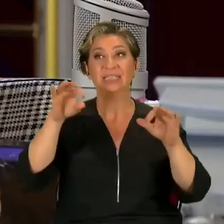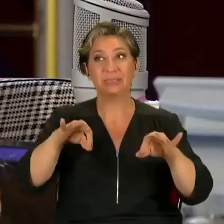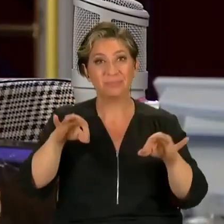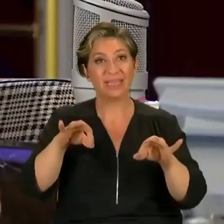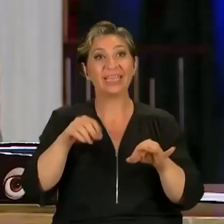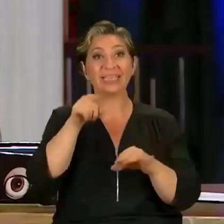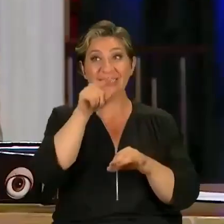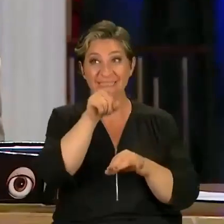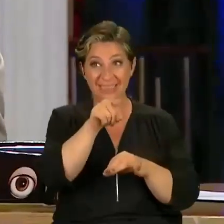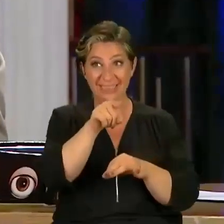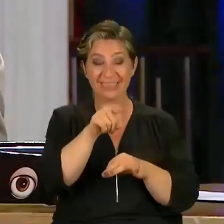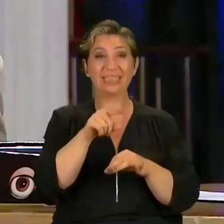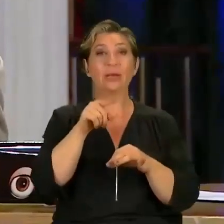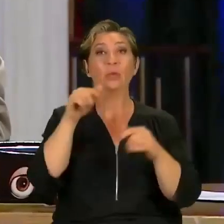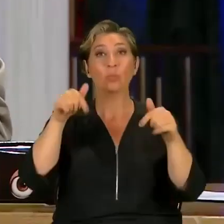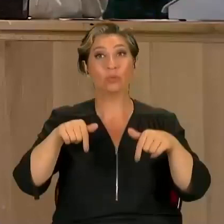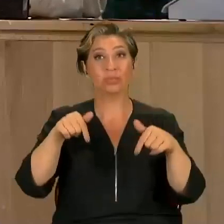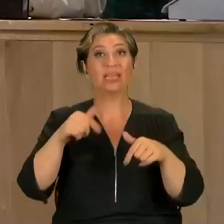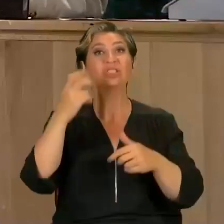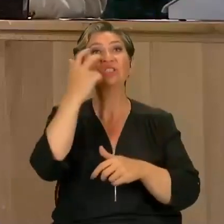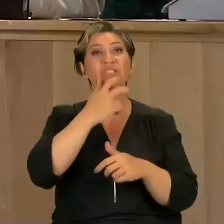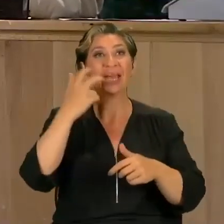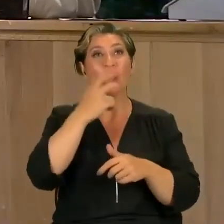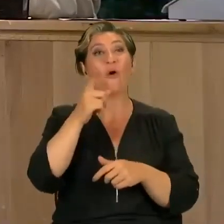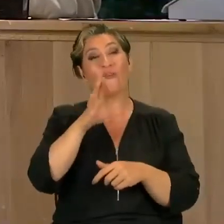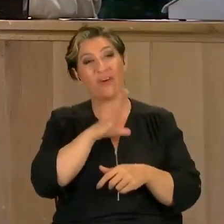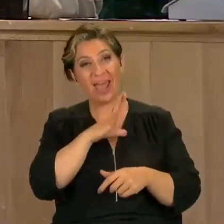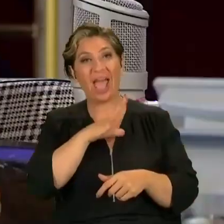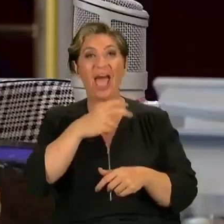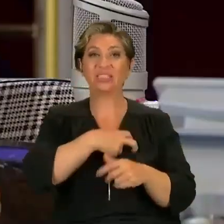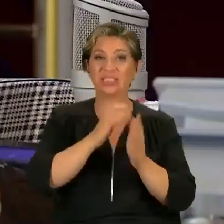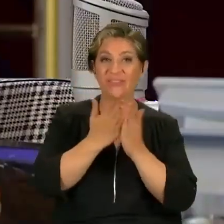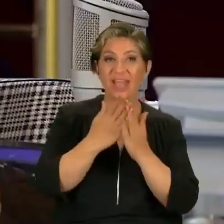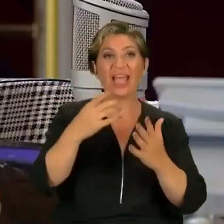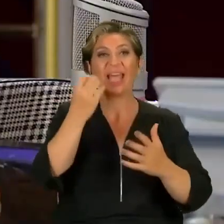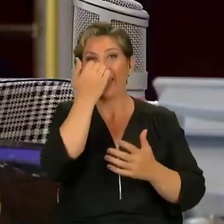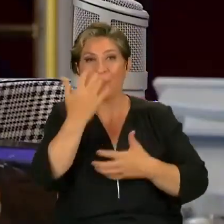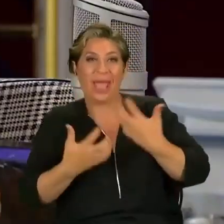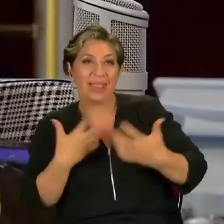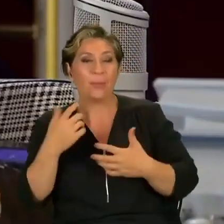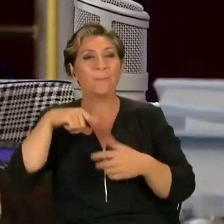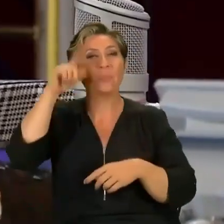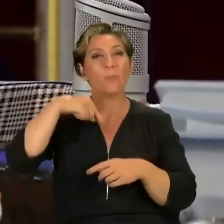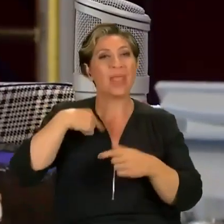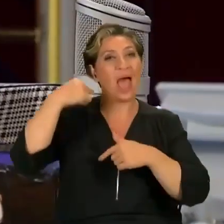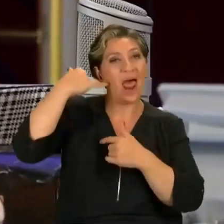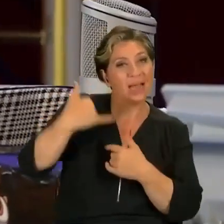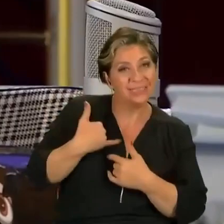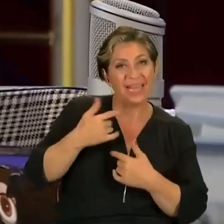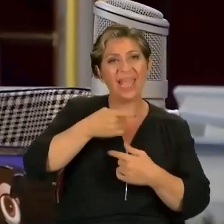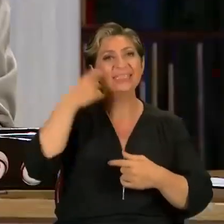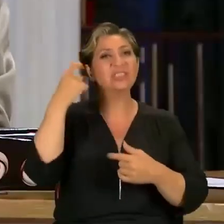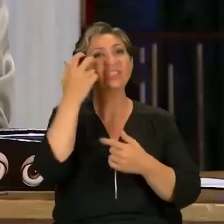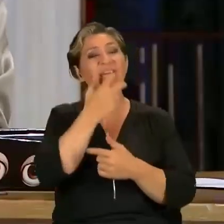efendim, siz burada tabii ki şarkılar, O Var Ya, Aşk Defteri, Kanım Kaynadı, Bir evet, Gün Beni Ararsan, evet, bunlar evet,